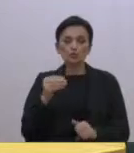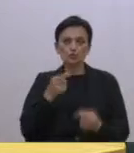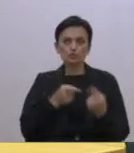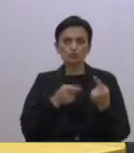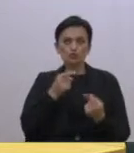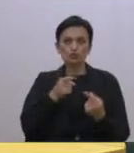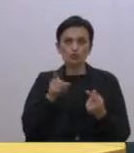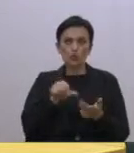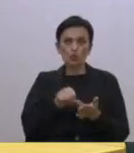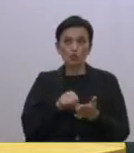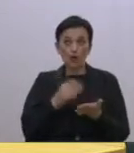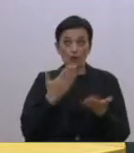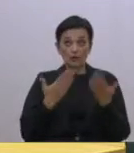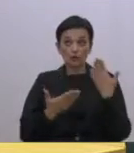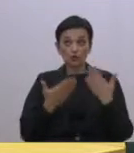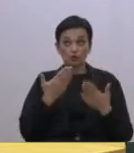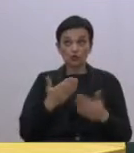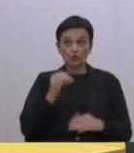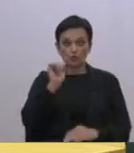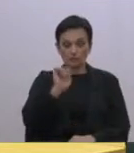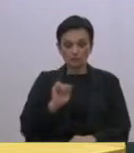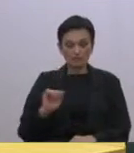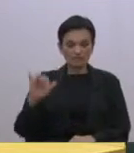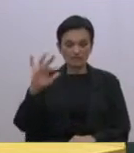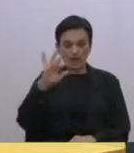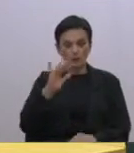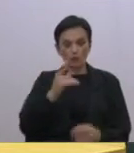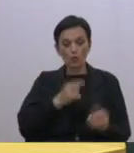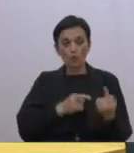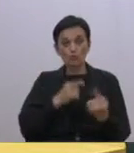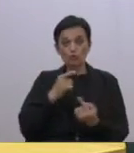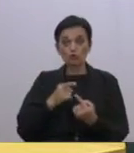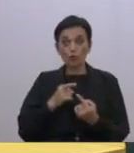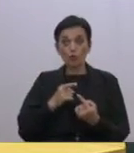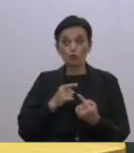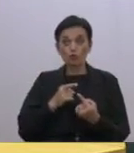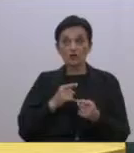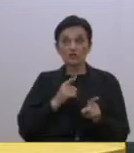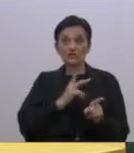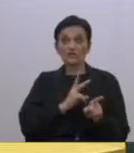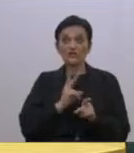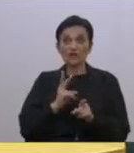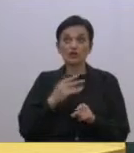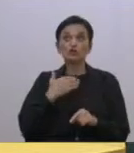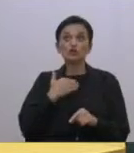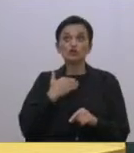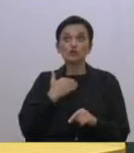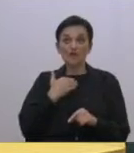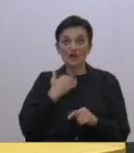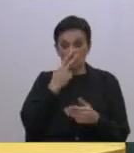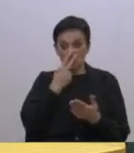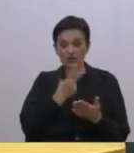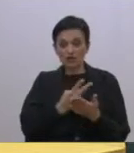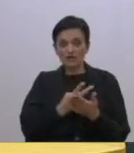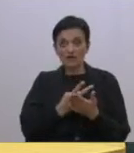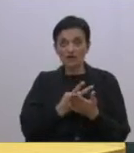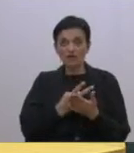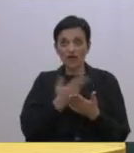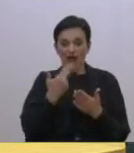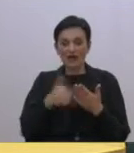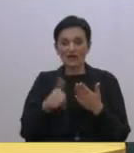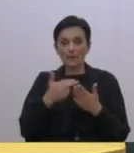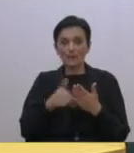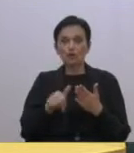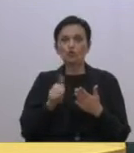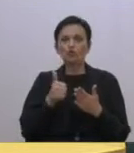ყოფნა. ხო და თუ დასავლეთში ამ ბრძოლას ვიღაცები აგებენ, ან ყოველთვის ჩვენ გვეჩვენება, რომ აგებდნენ ისევე როგორც